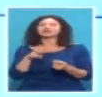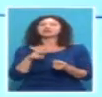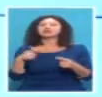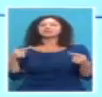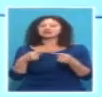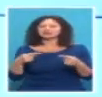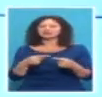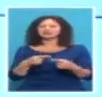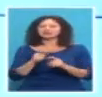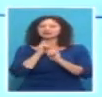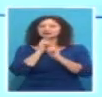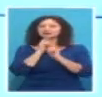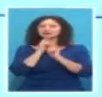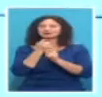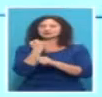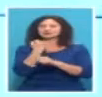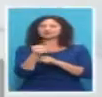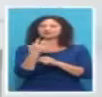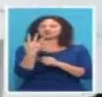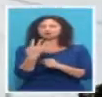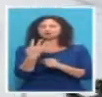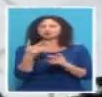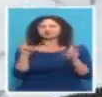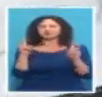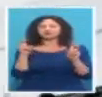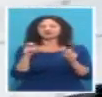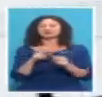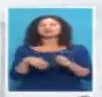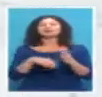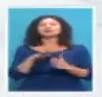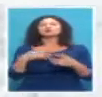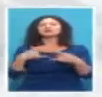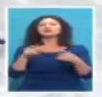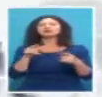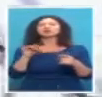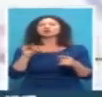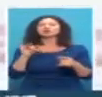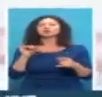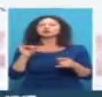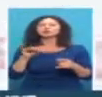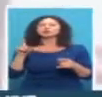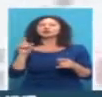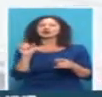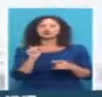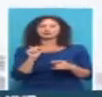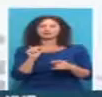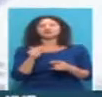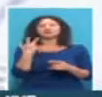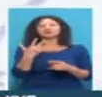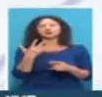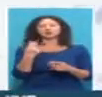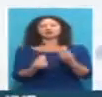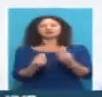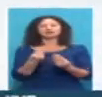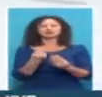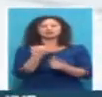лауреаты 8-й недели турнира в 4 номинациях. Лучшим вратарем признан Юха Метсола Салават Юлаев, в 3 матчах одержавший